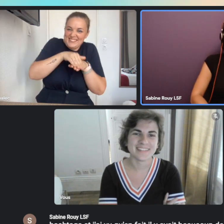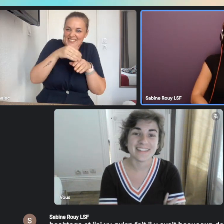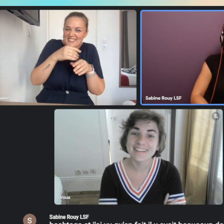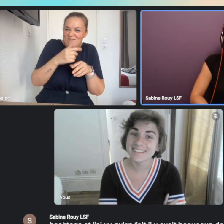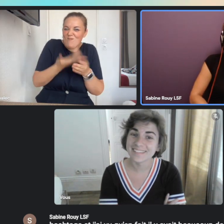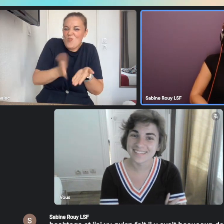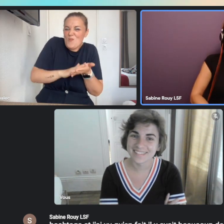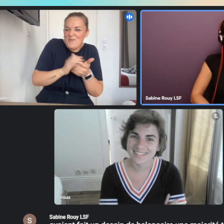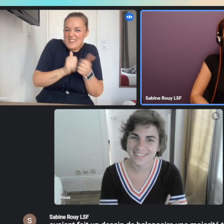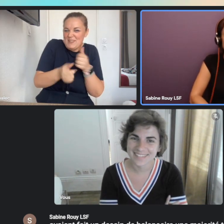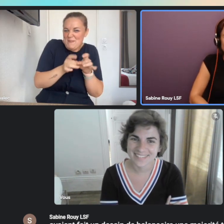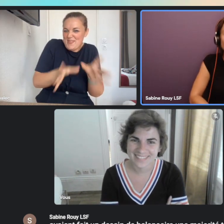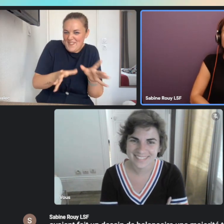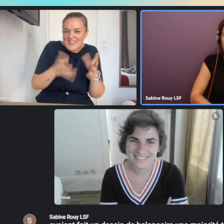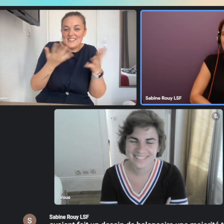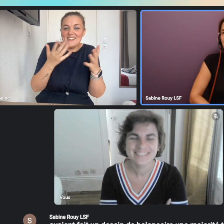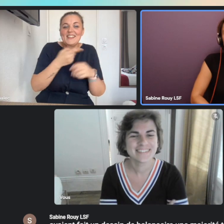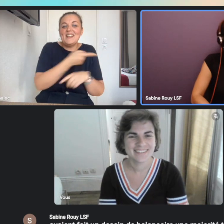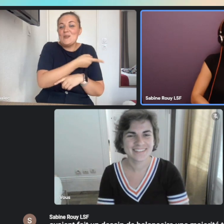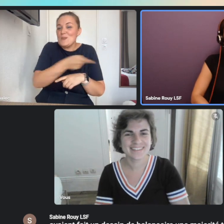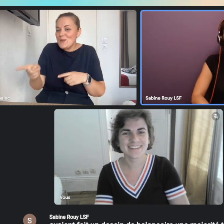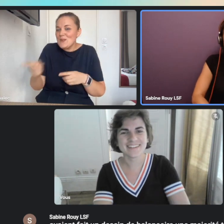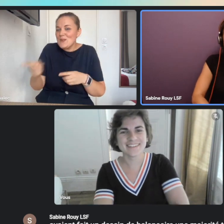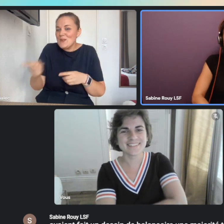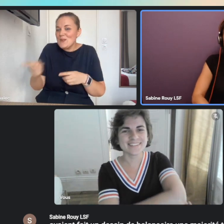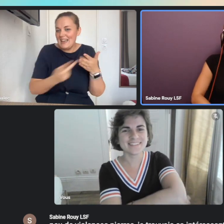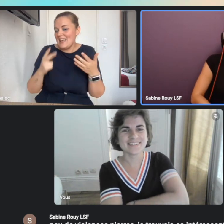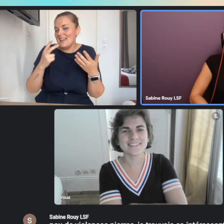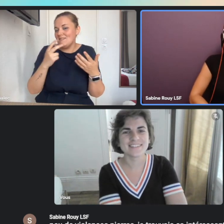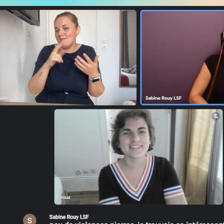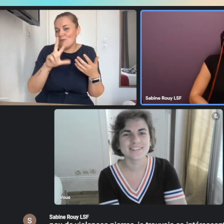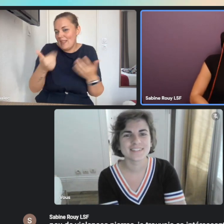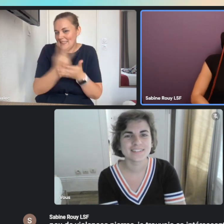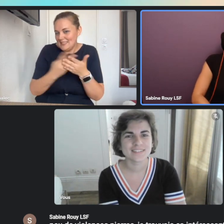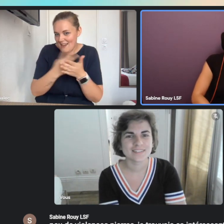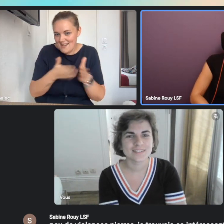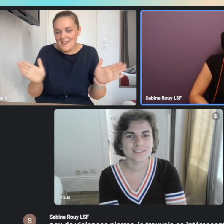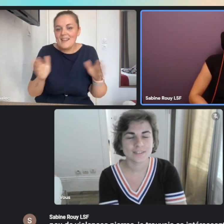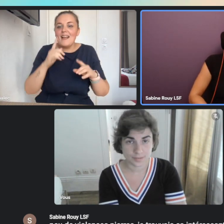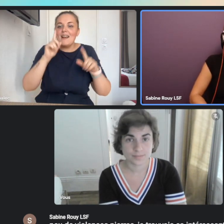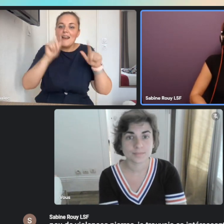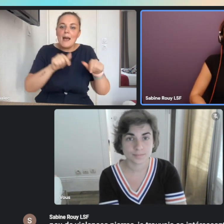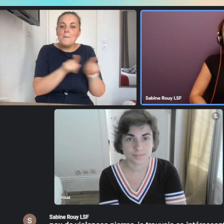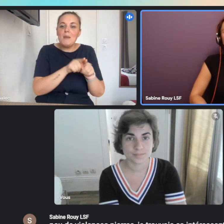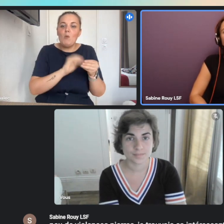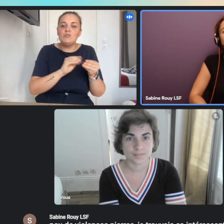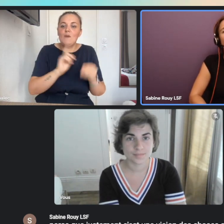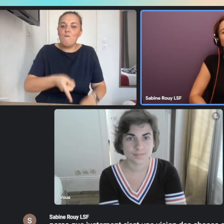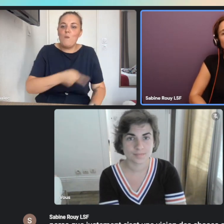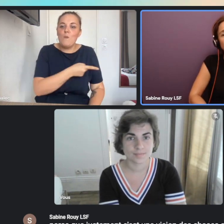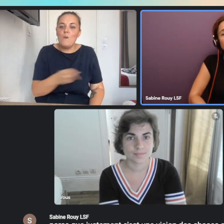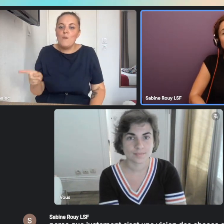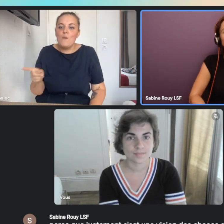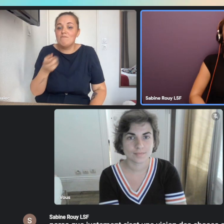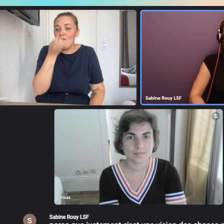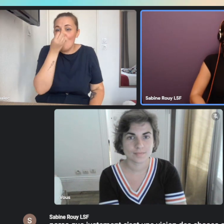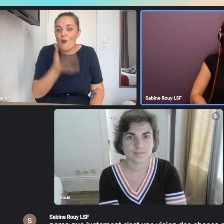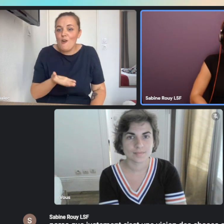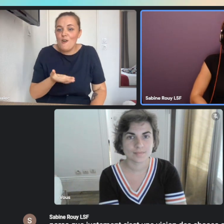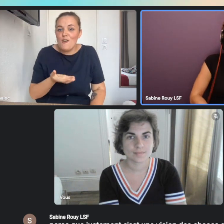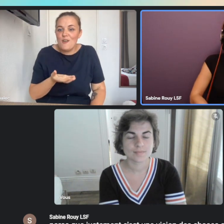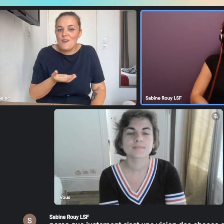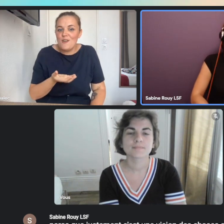que justement, il y avait un deuxième défi en parallèle, c'était un double défi du coup, que tous les dessins justement, ce soient des dessins en 3D et qu'il y ait